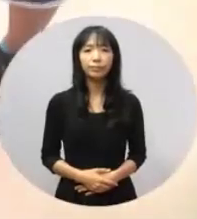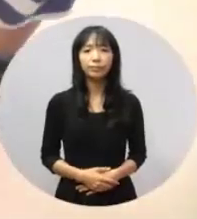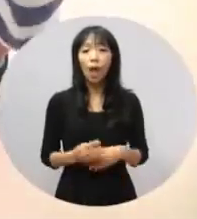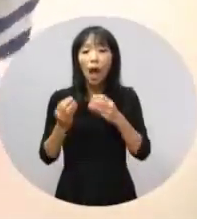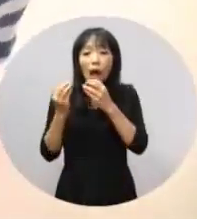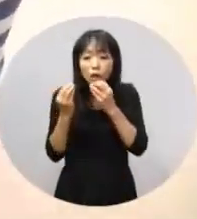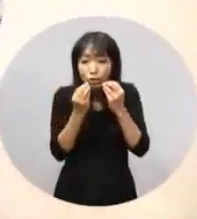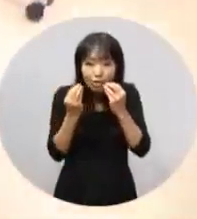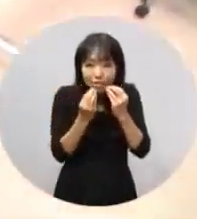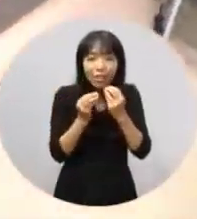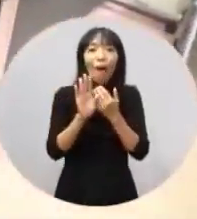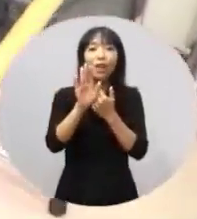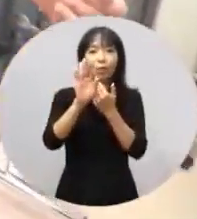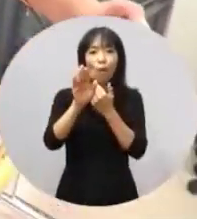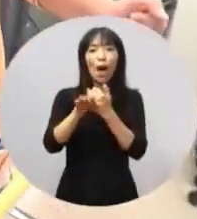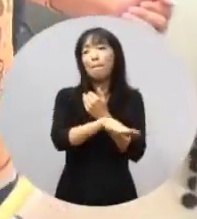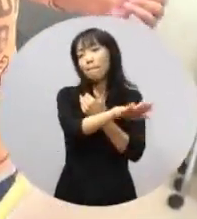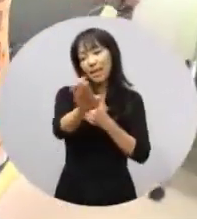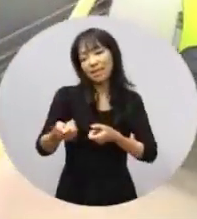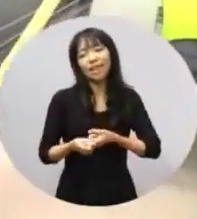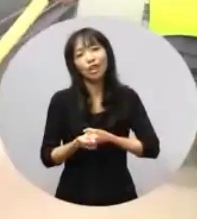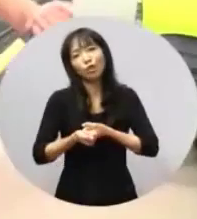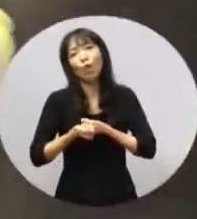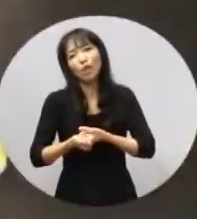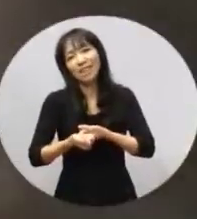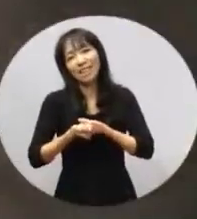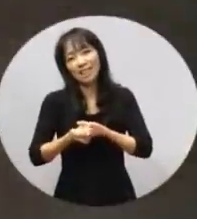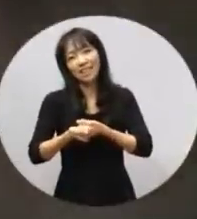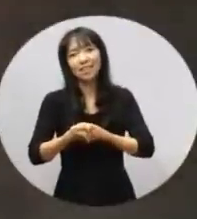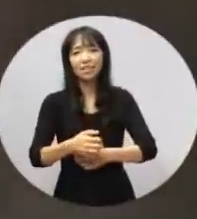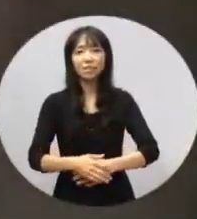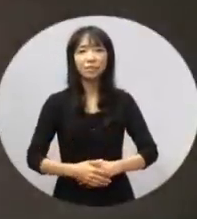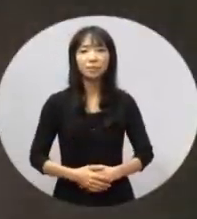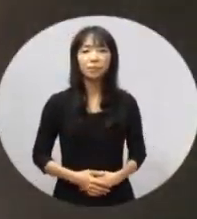水管頬張った後はみんなでお掃除